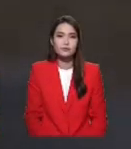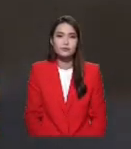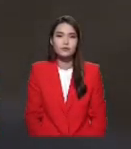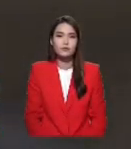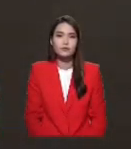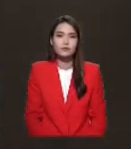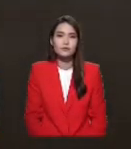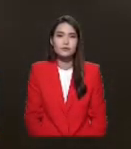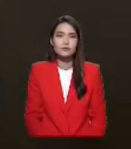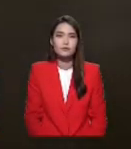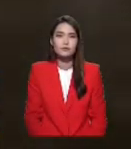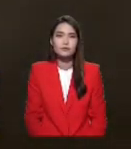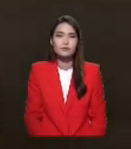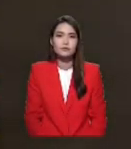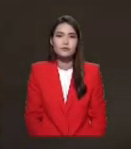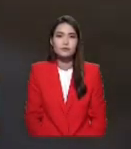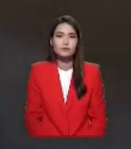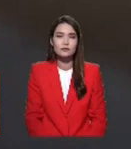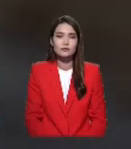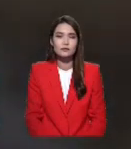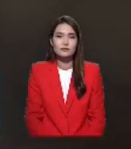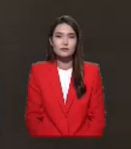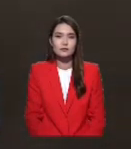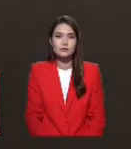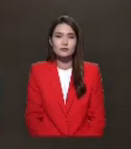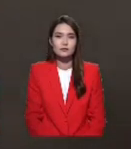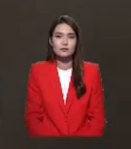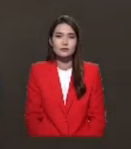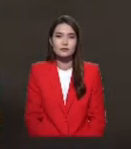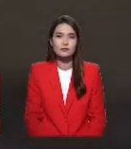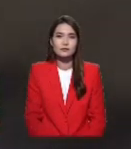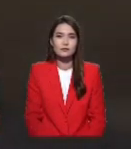так. Как вы, алматинцы, поживаете?